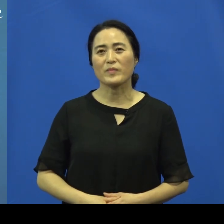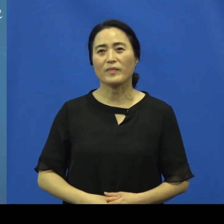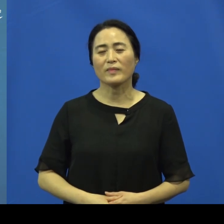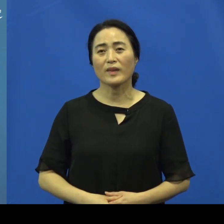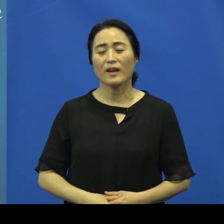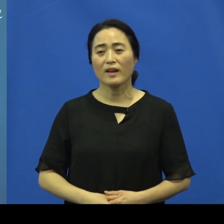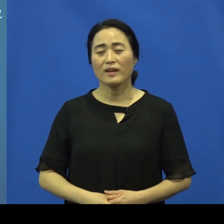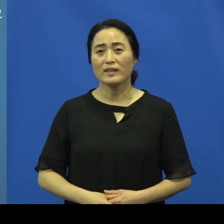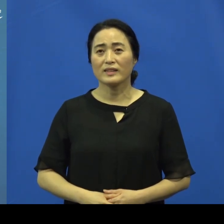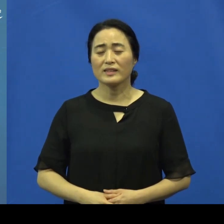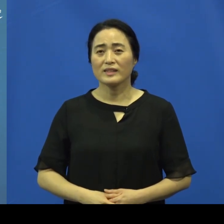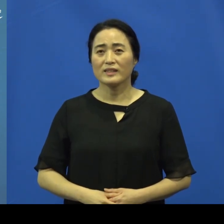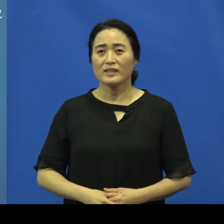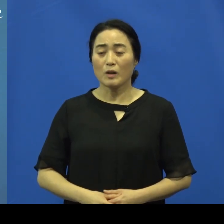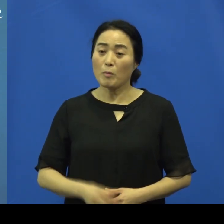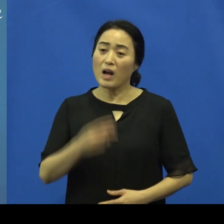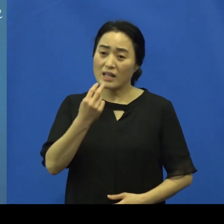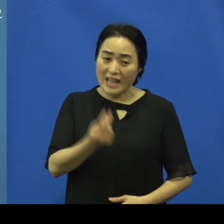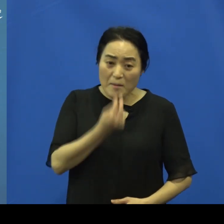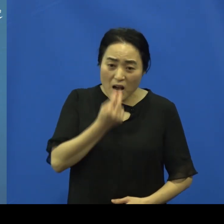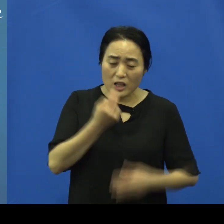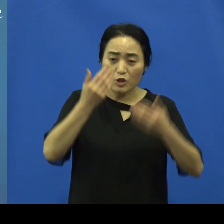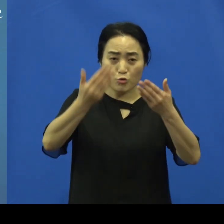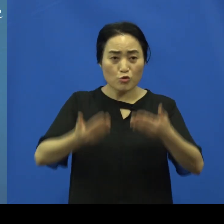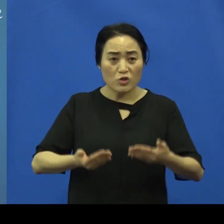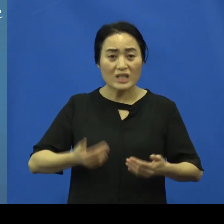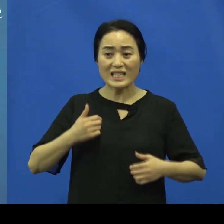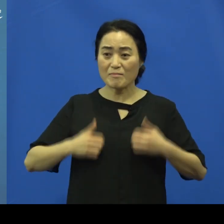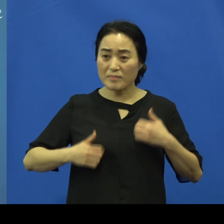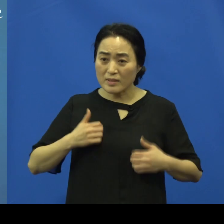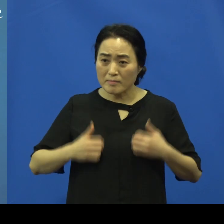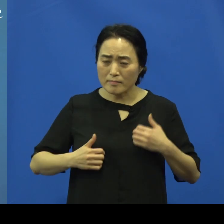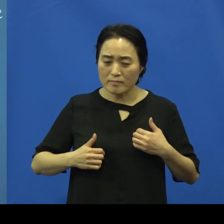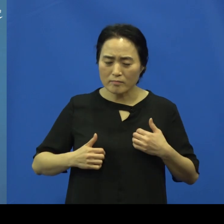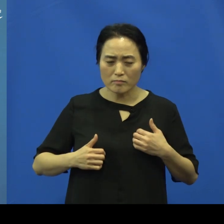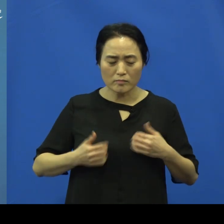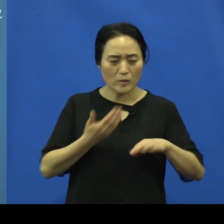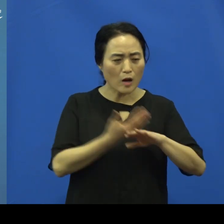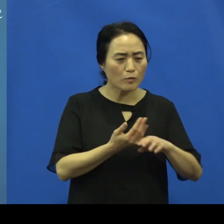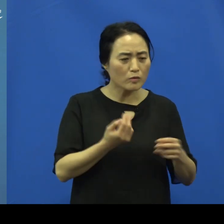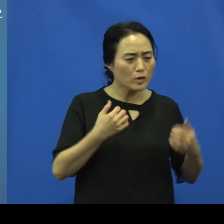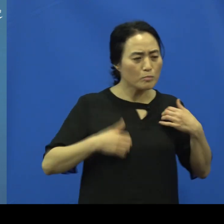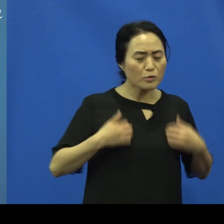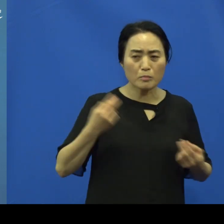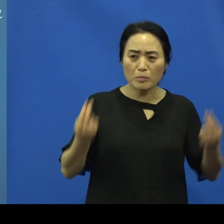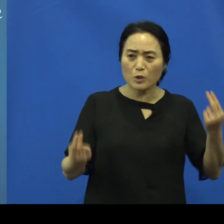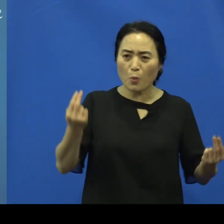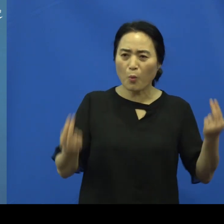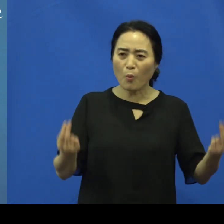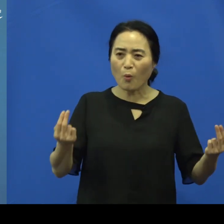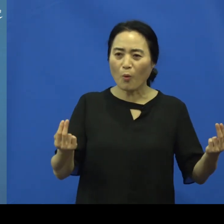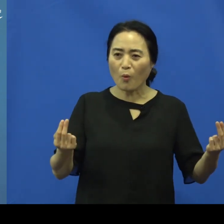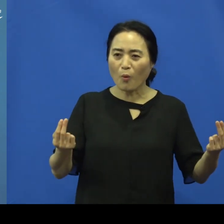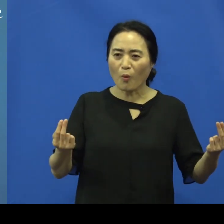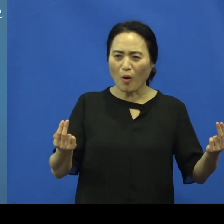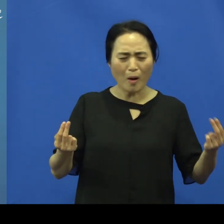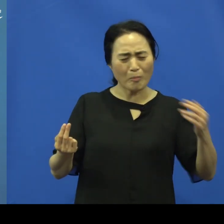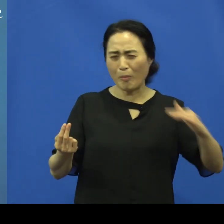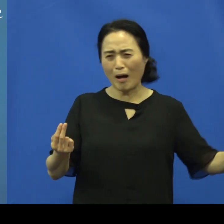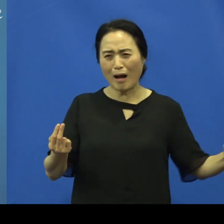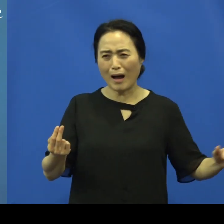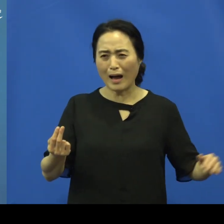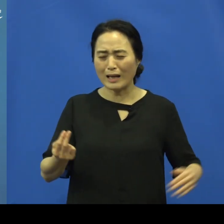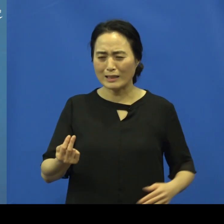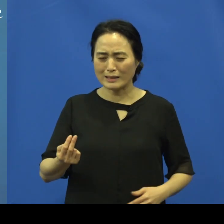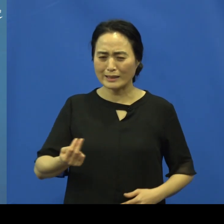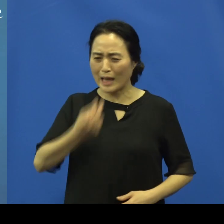자, 그렇다면 이 생명해 주는 기쁨보다 더 큰 건 없을 것 같아요. 한 가정의 생명을 잉태하고 낳을